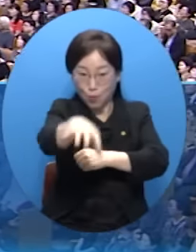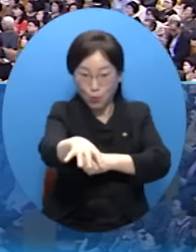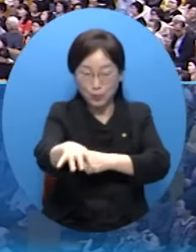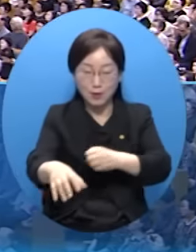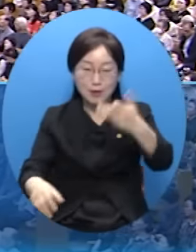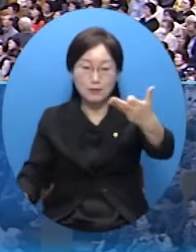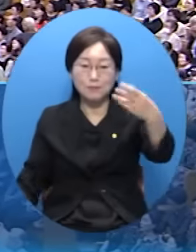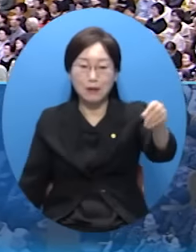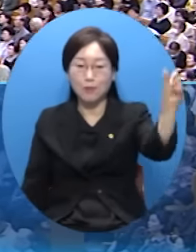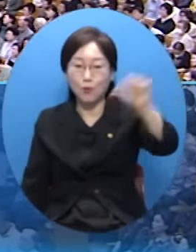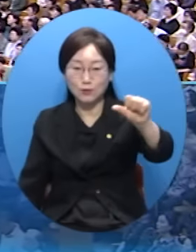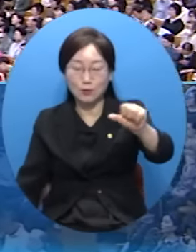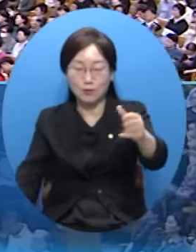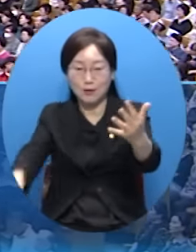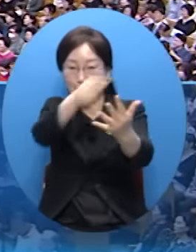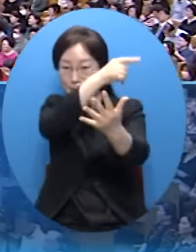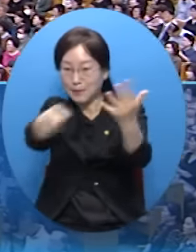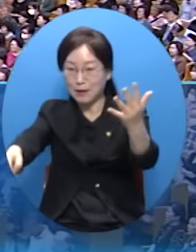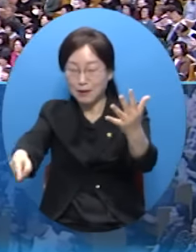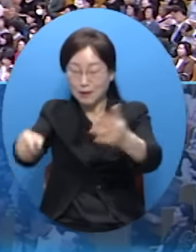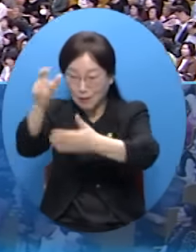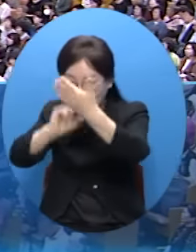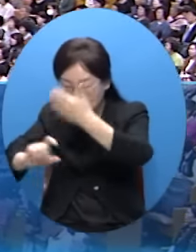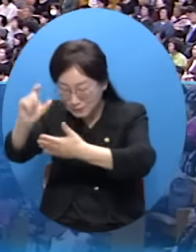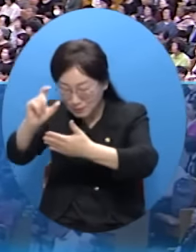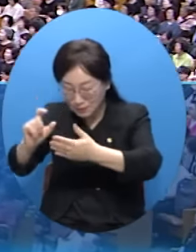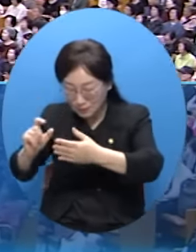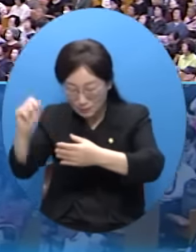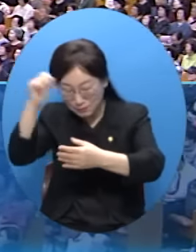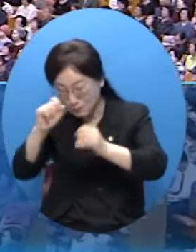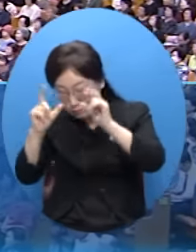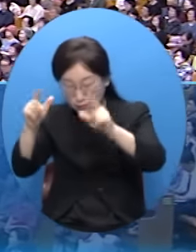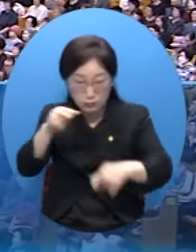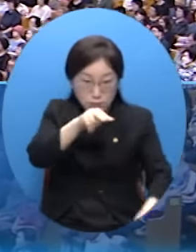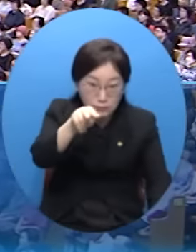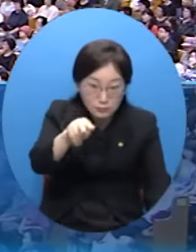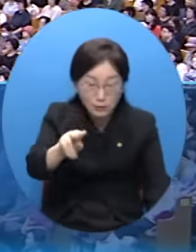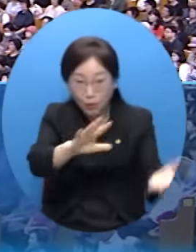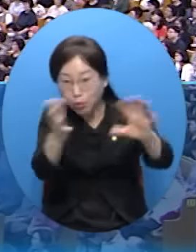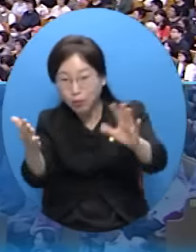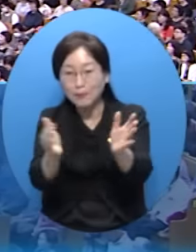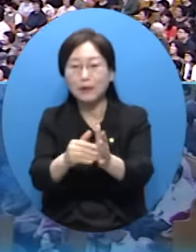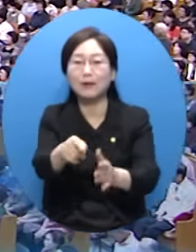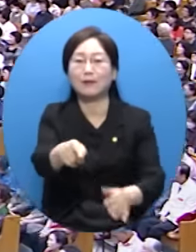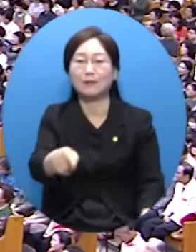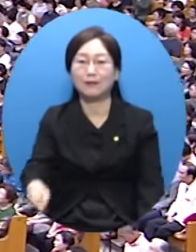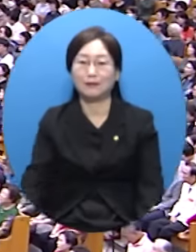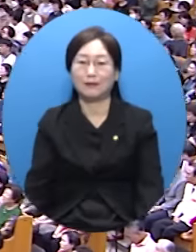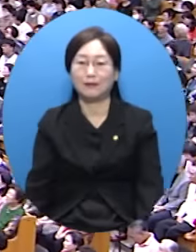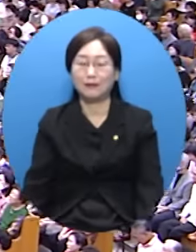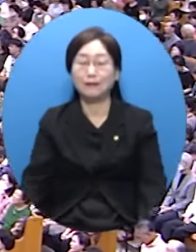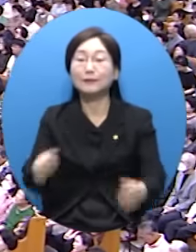18만 5천인을 쳤으므로 아침에 일찍 일어나 본즉 시체뿐이라. 이렇게